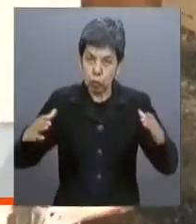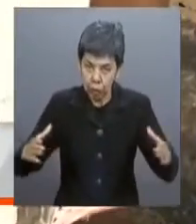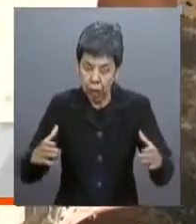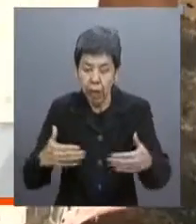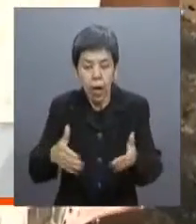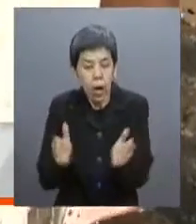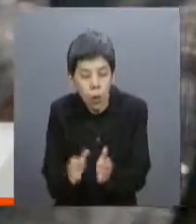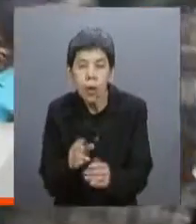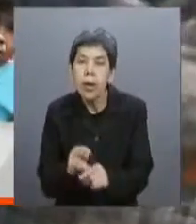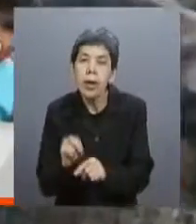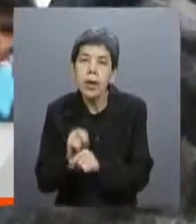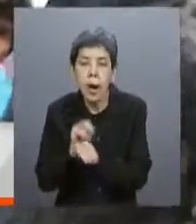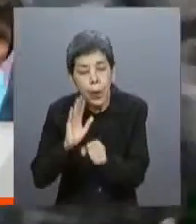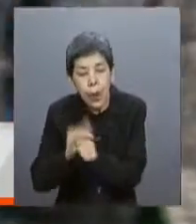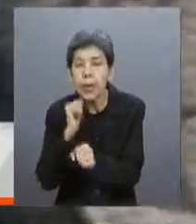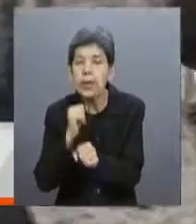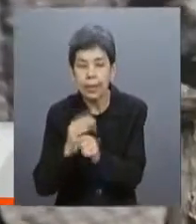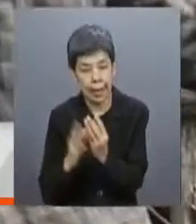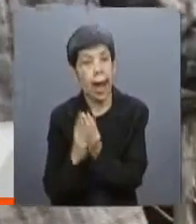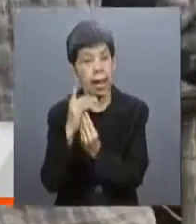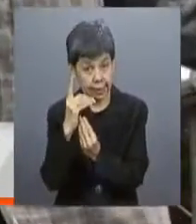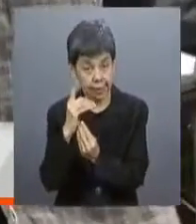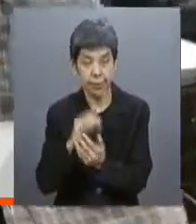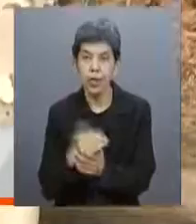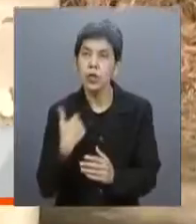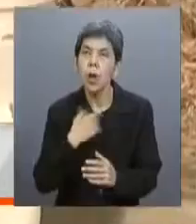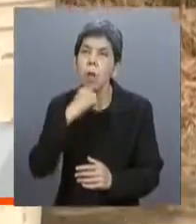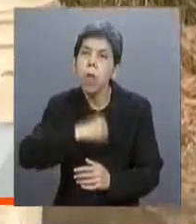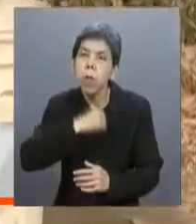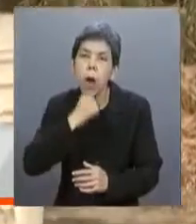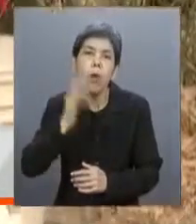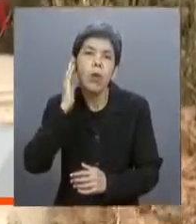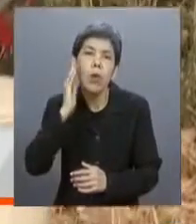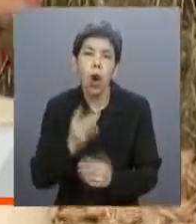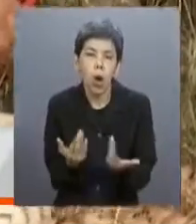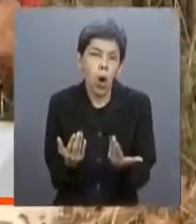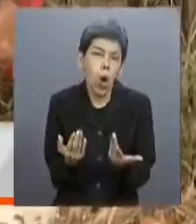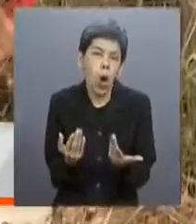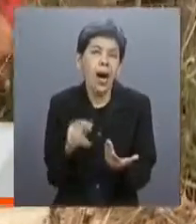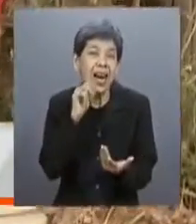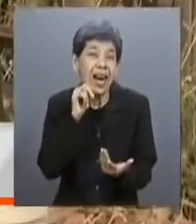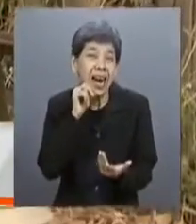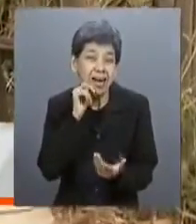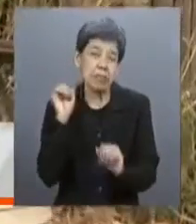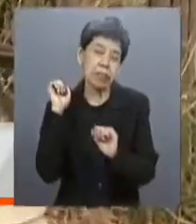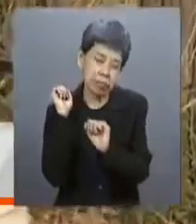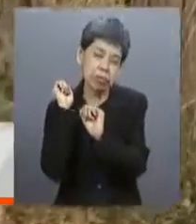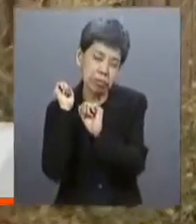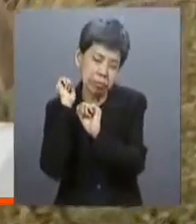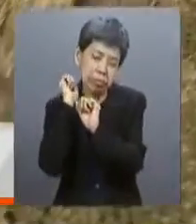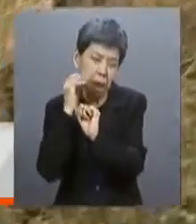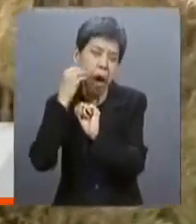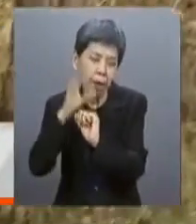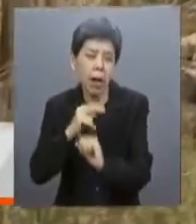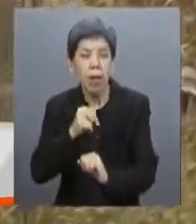วดไว้ใช้ดื่มกินให้เพียงพอสำหรับ1สัปดาห์นะคะเช่นคุณยายชมแทนวงมารอคิวรับน้ำซึ่งก็ต้องหาบถังน้ำกลับไปบ้าน